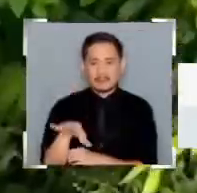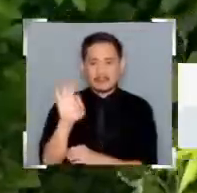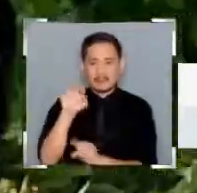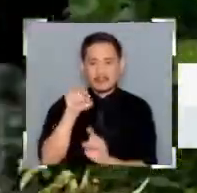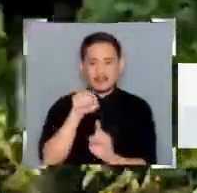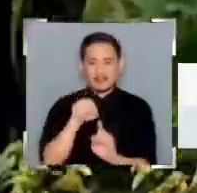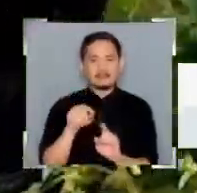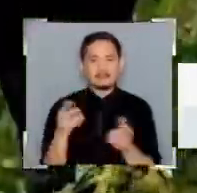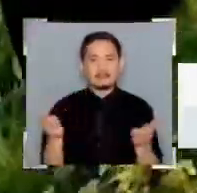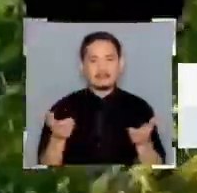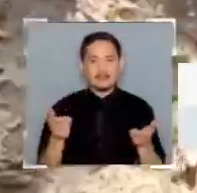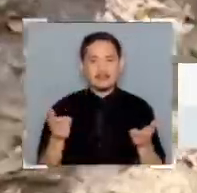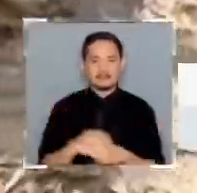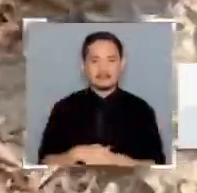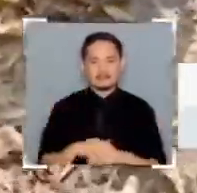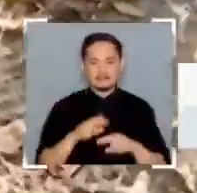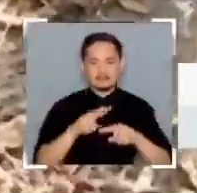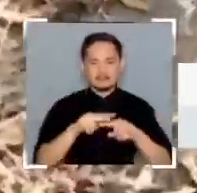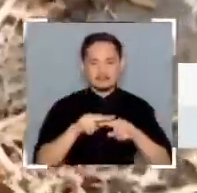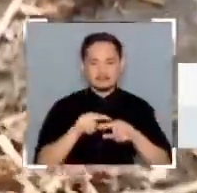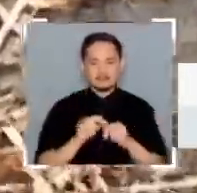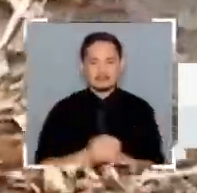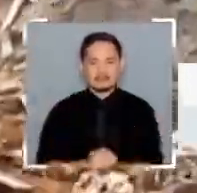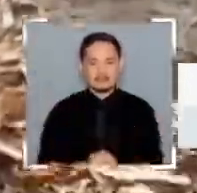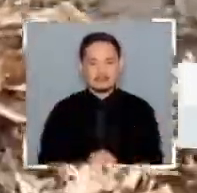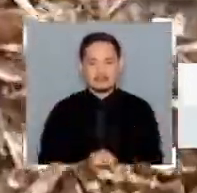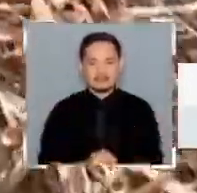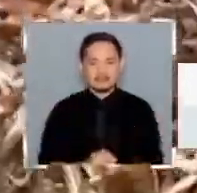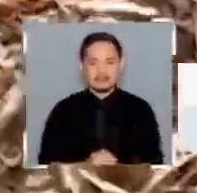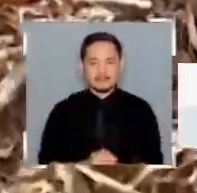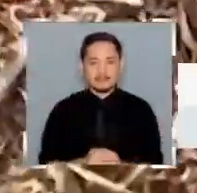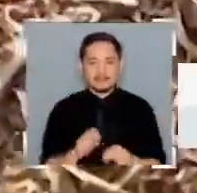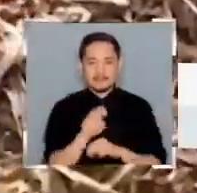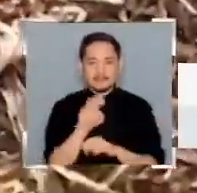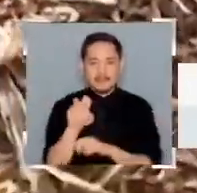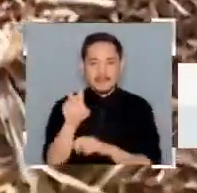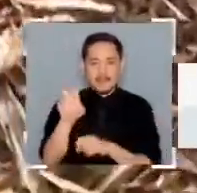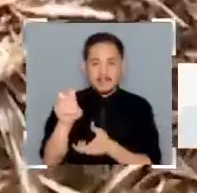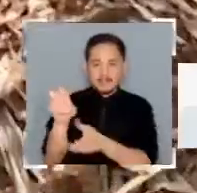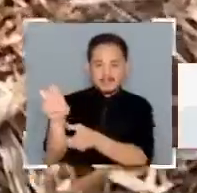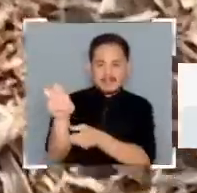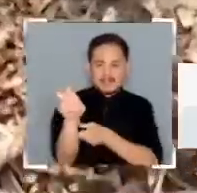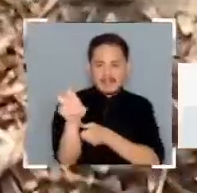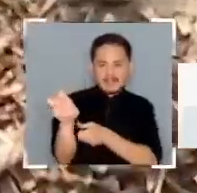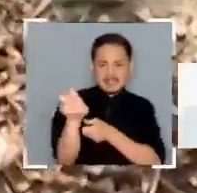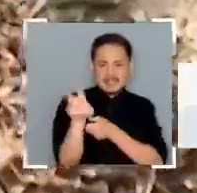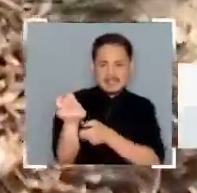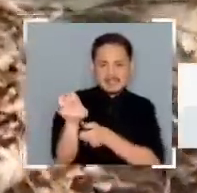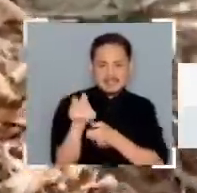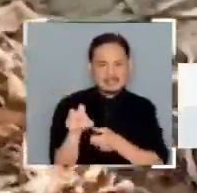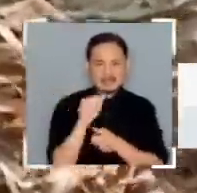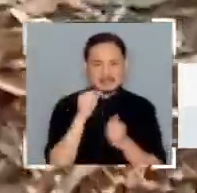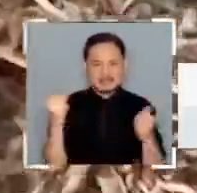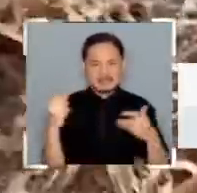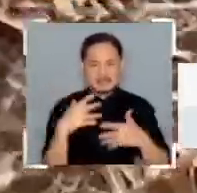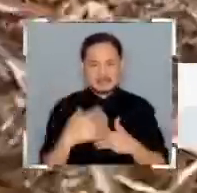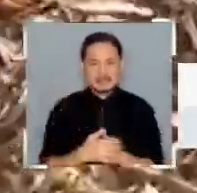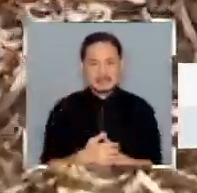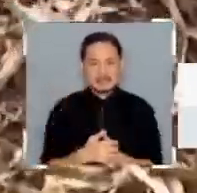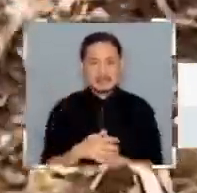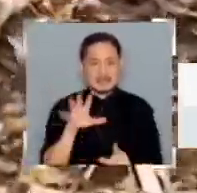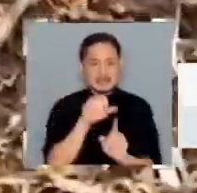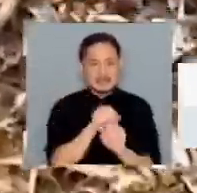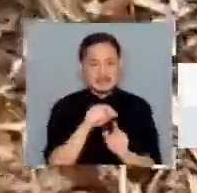Pangasinan. Walang takot na hinawakan sa buntot ng isa sa kanila mga nahuling ahas at pinagtulungang ilagay ang mga ito sa